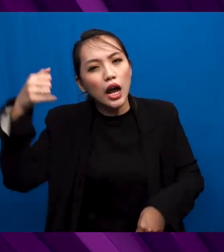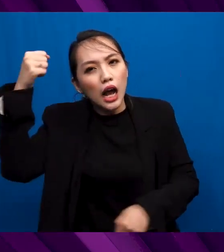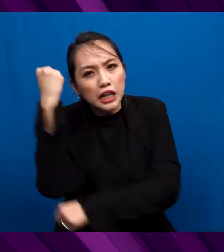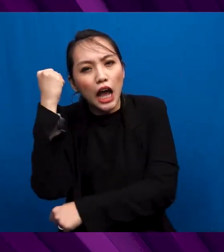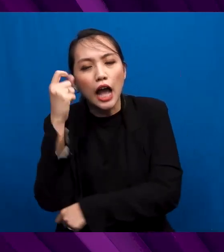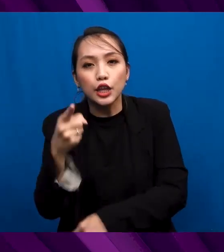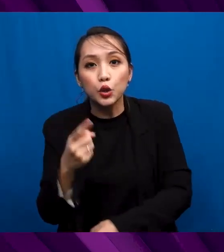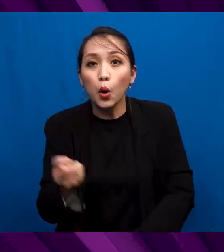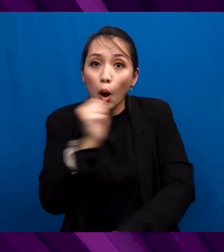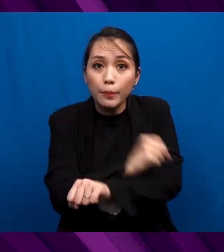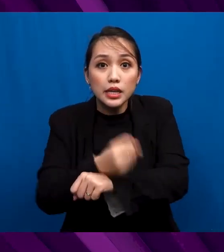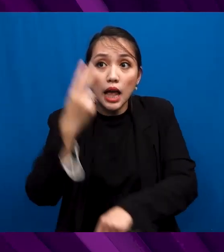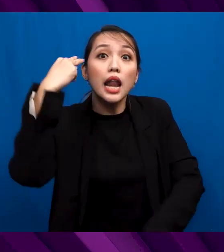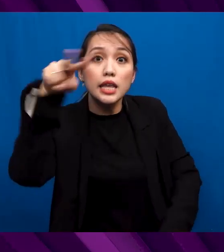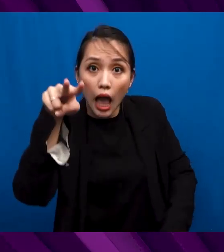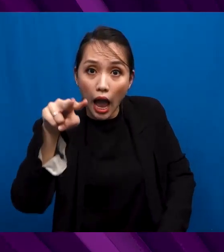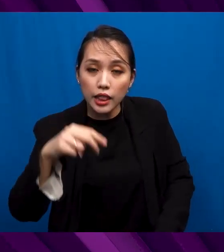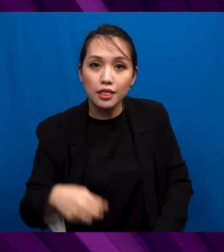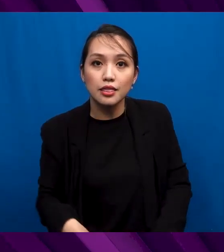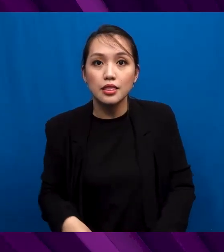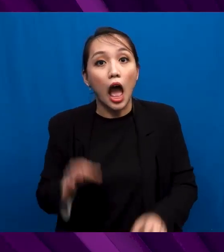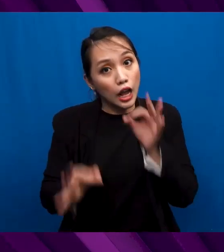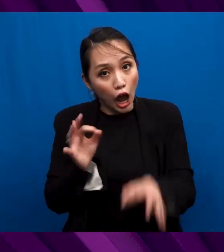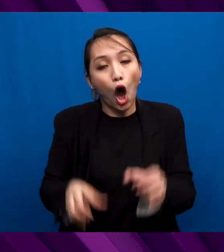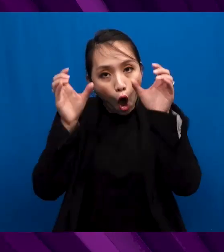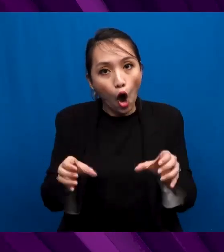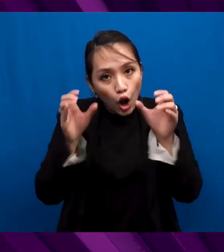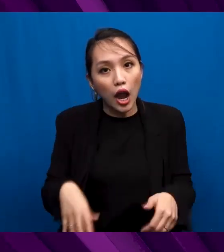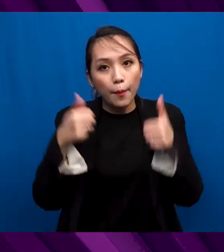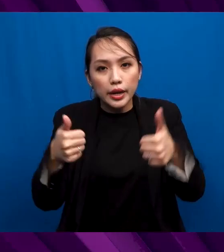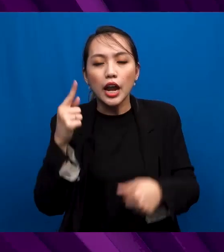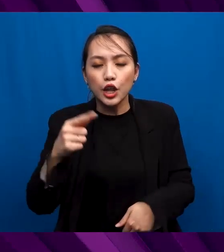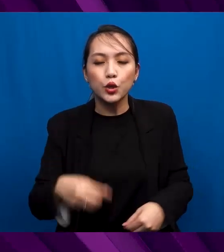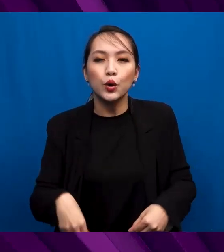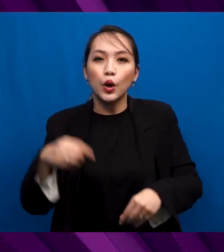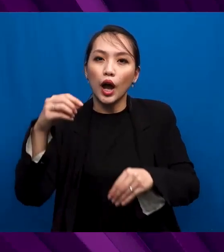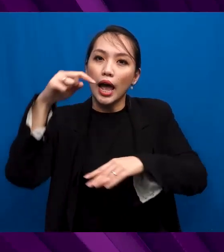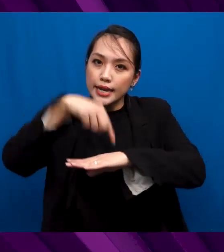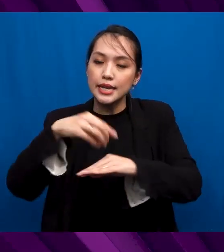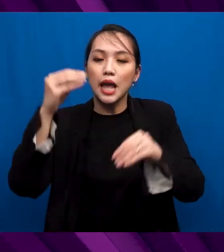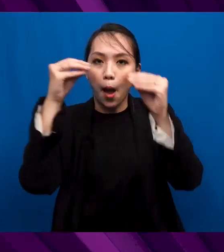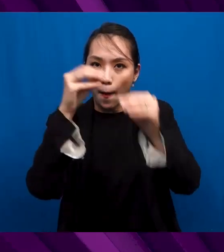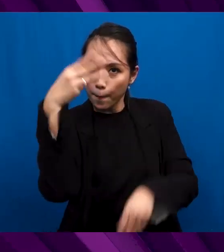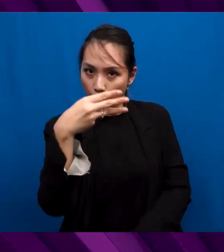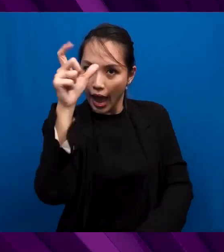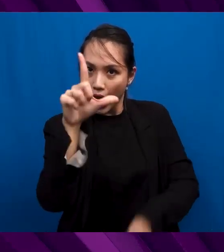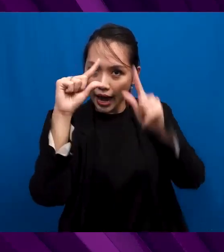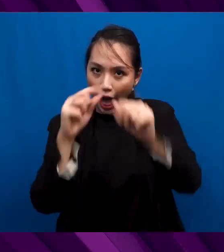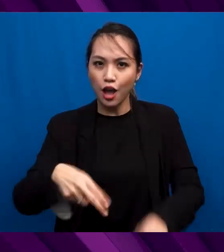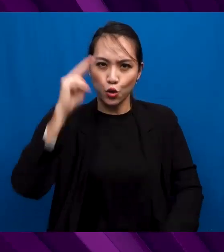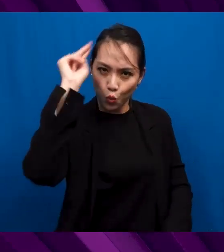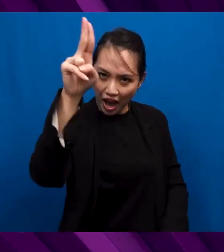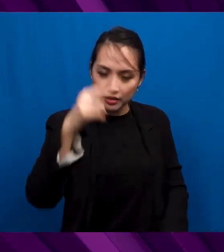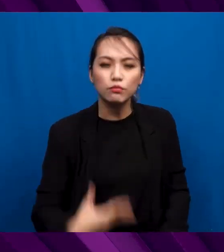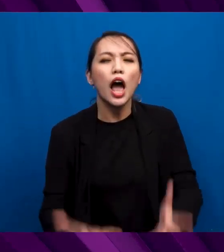pinggangnya supaya dia paralyzed, supaya dia lumpuh tak berdaya. Supaya dia juga melihat yang ini jangan pernah kita doakan untuk musuh-musuh kita. Ini